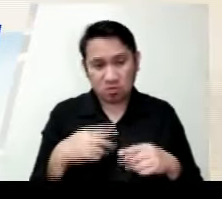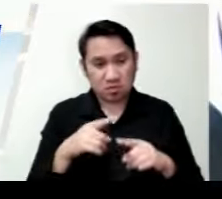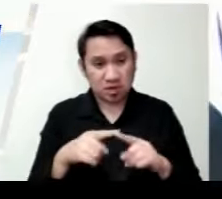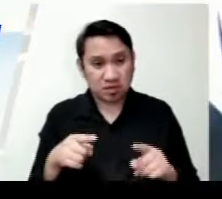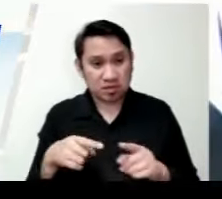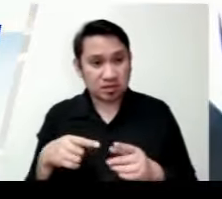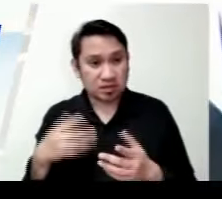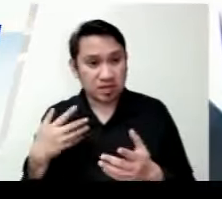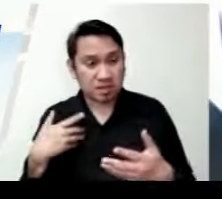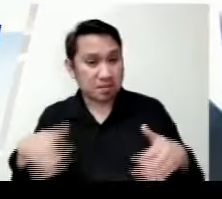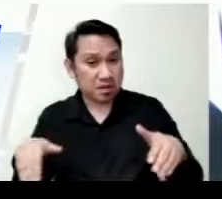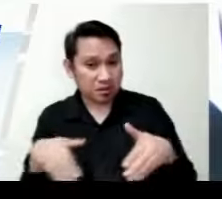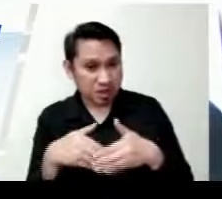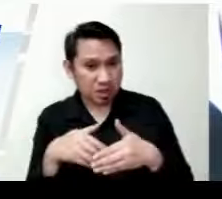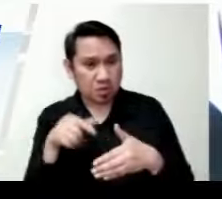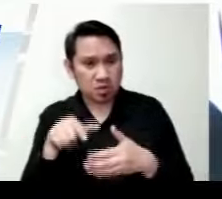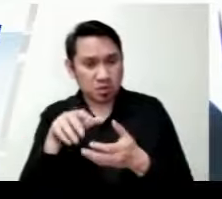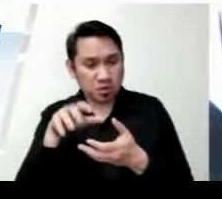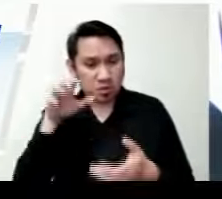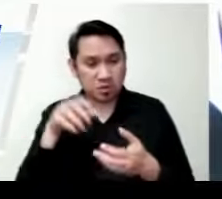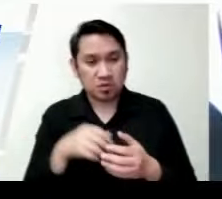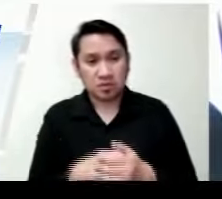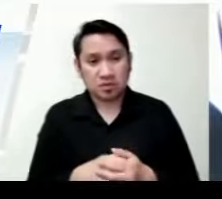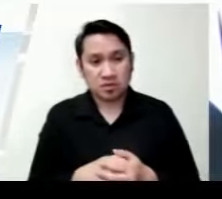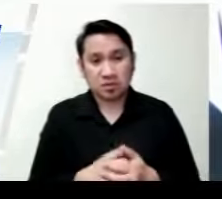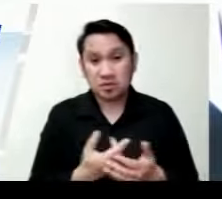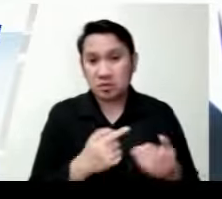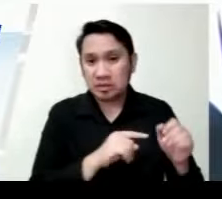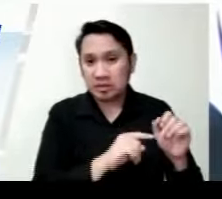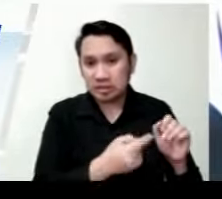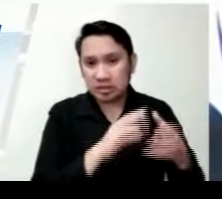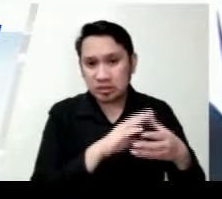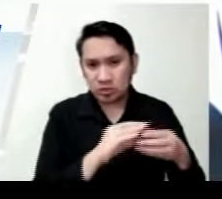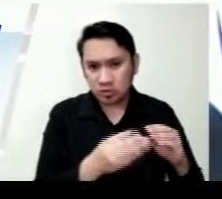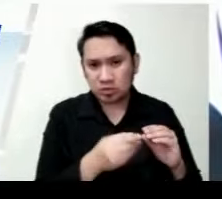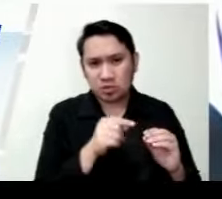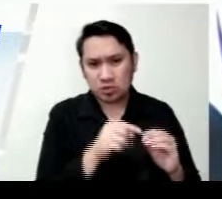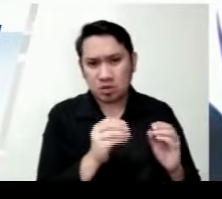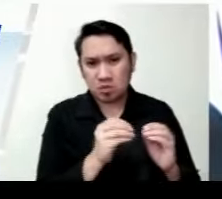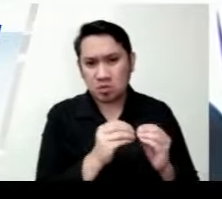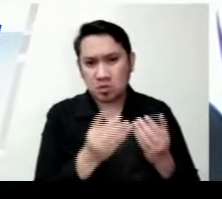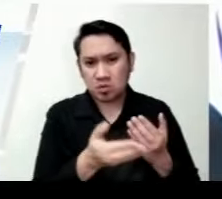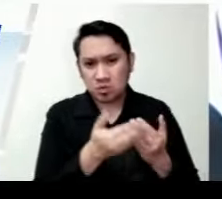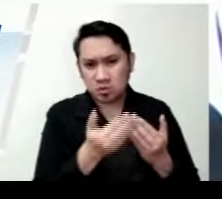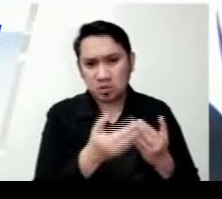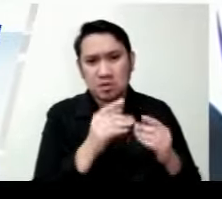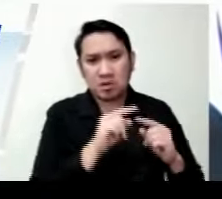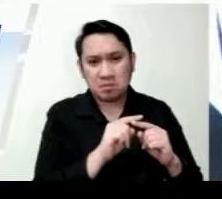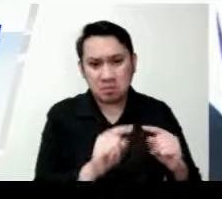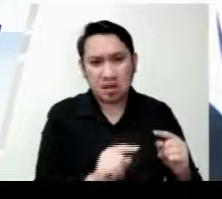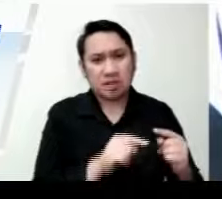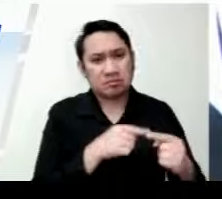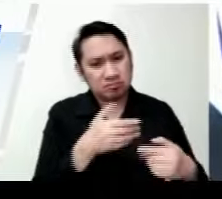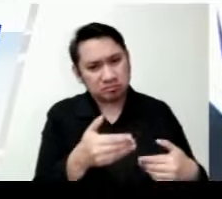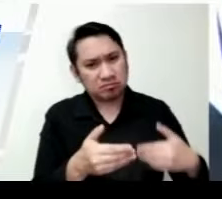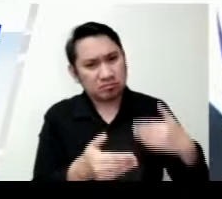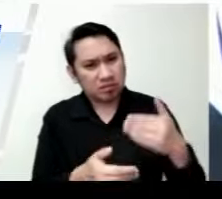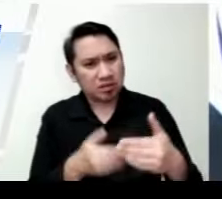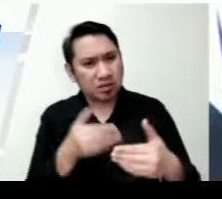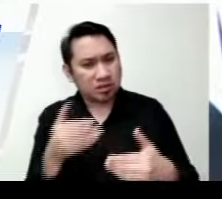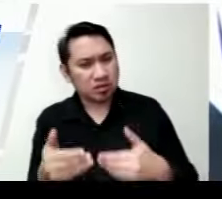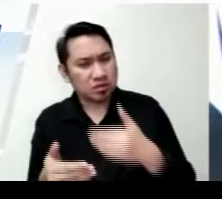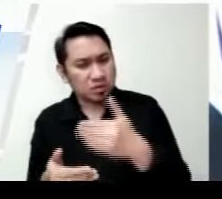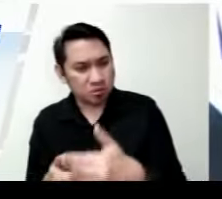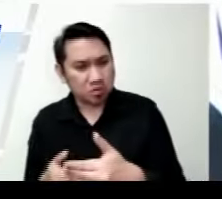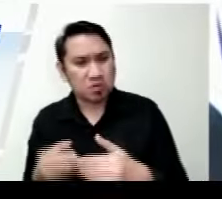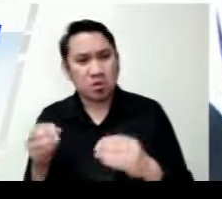can see, in the beginning of the story, mas simple pa si Sam. But right now, parang medyo nagiging gray yung character niya. As